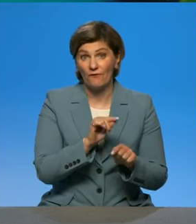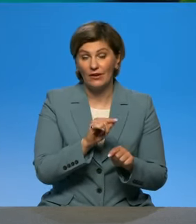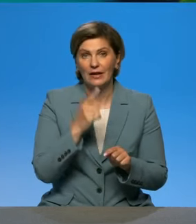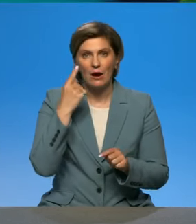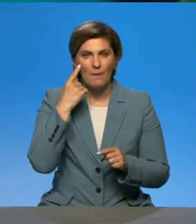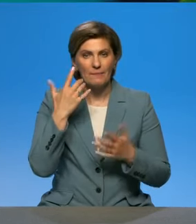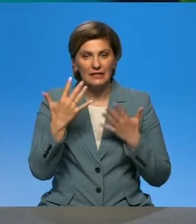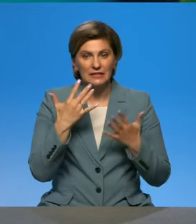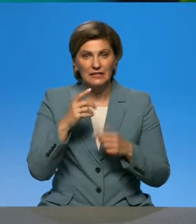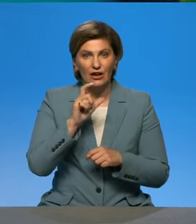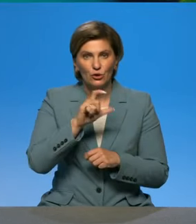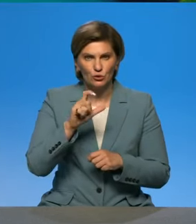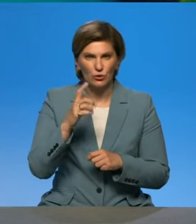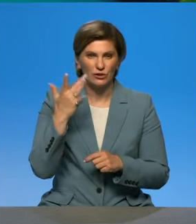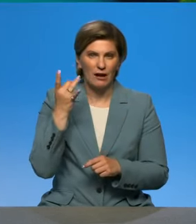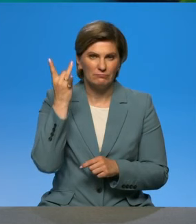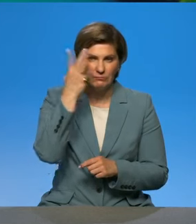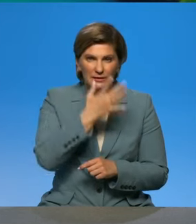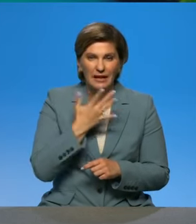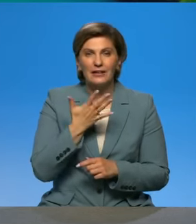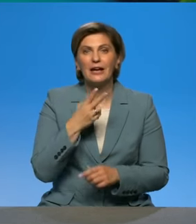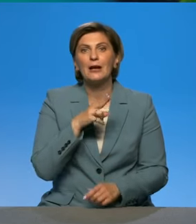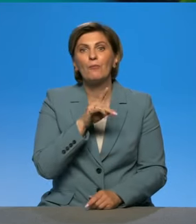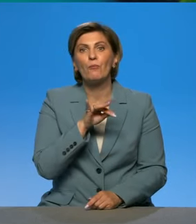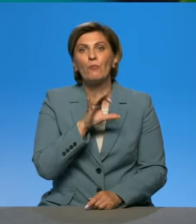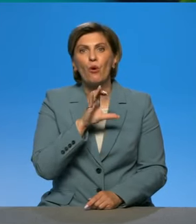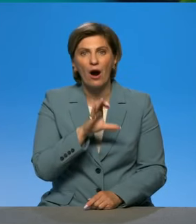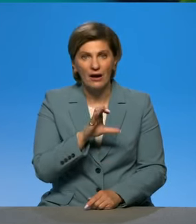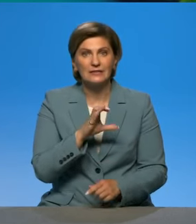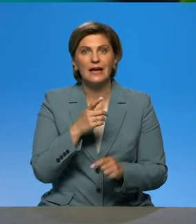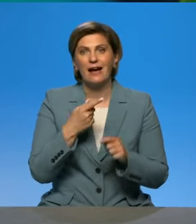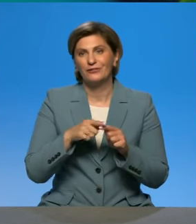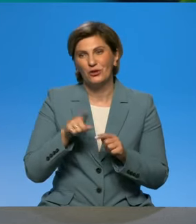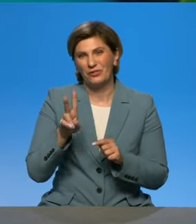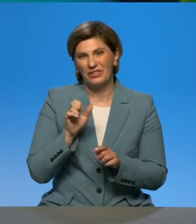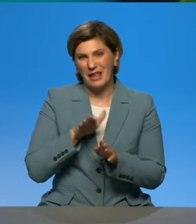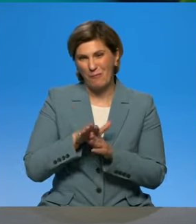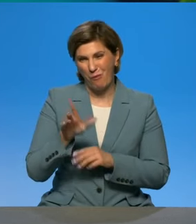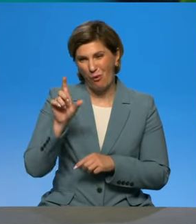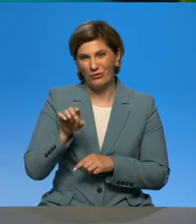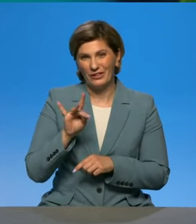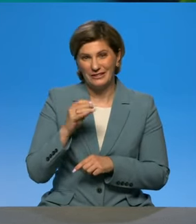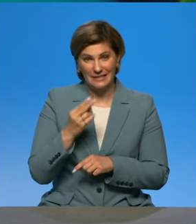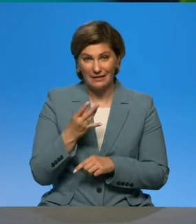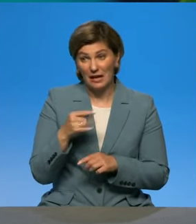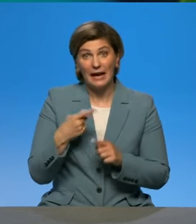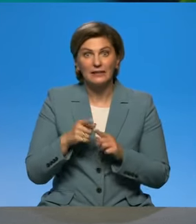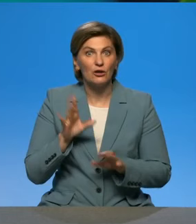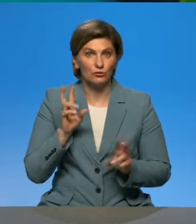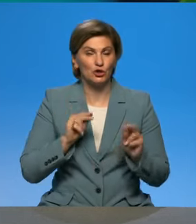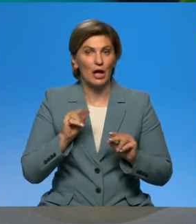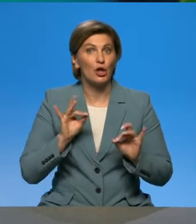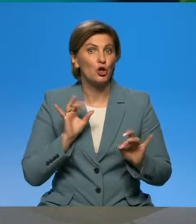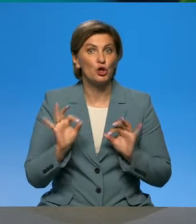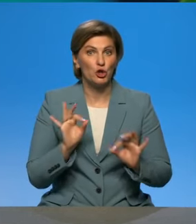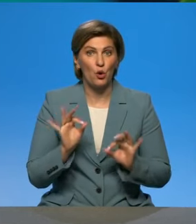представить людей темнокожих или папуасов неполноценными, угу. Это было нормой. Мы должны понимать, что это даже не расизм, это была норма, считалось. Ну как же